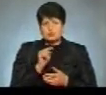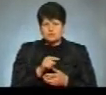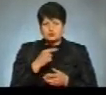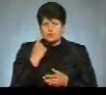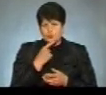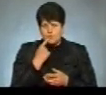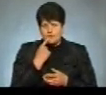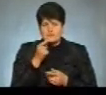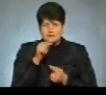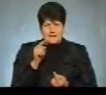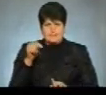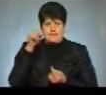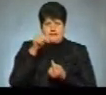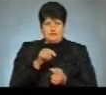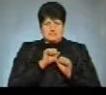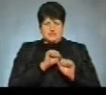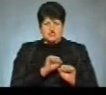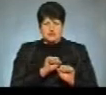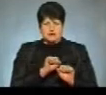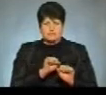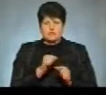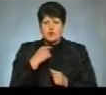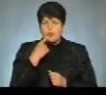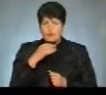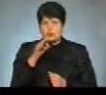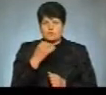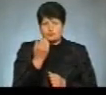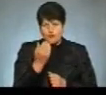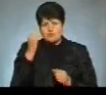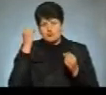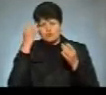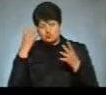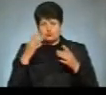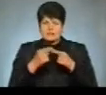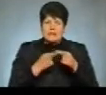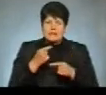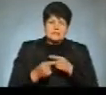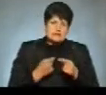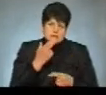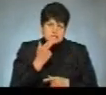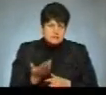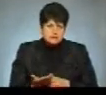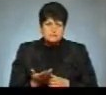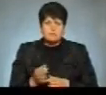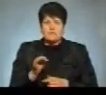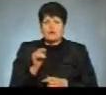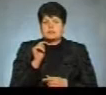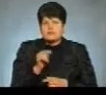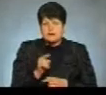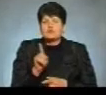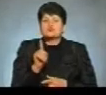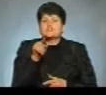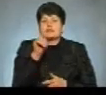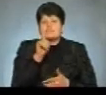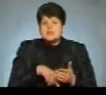тебе ідентифікує, вона тебе захищає, вона говорить про твою культуру, традицію, про те, во що ти